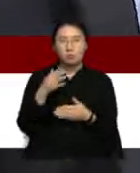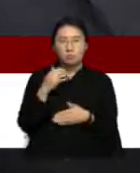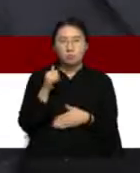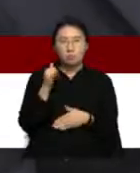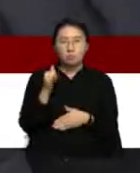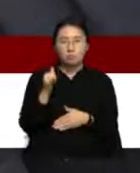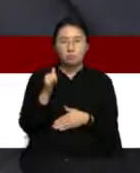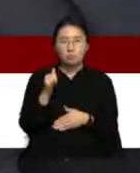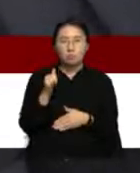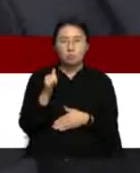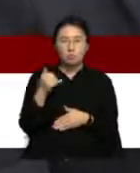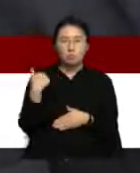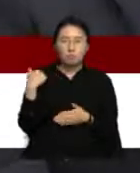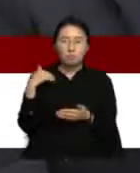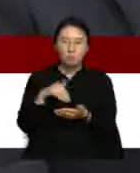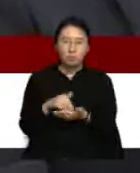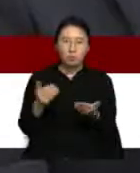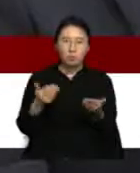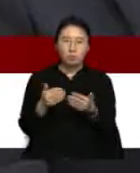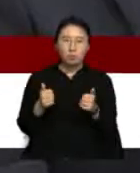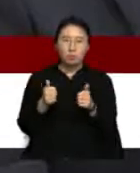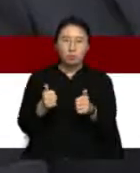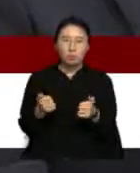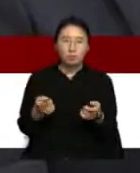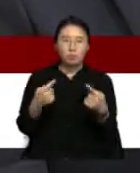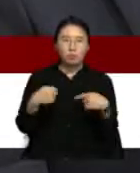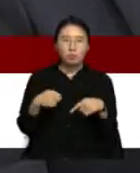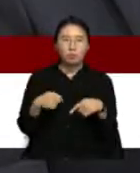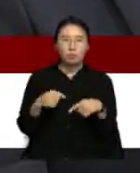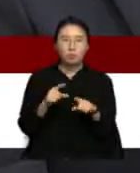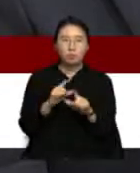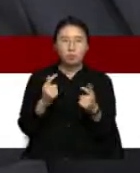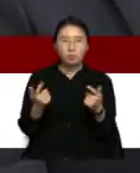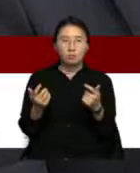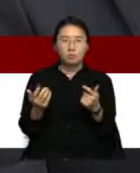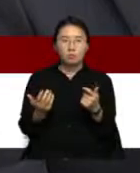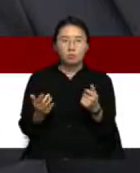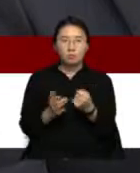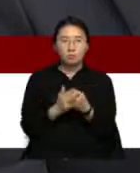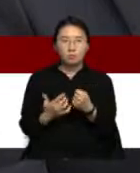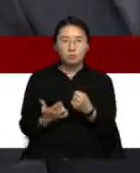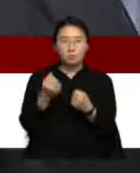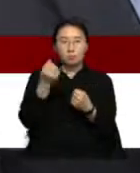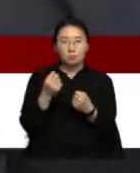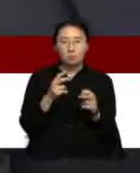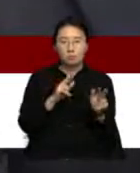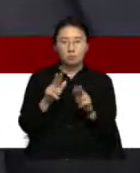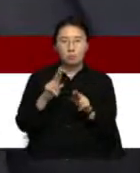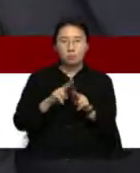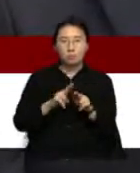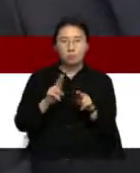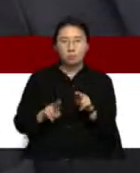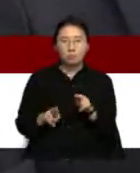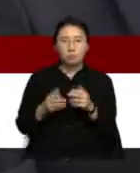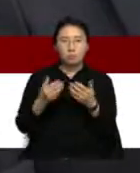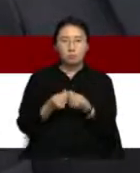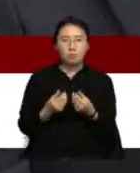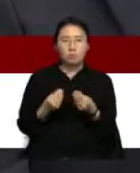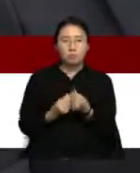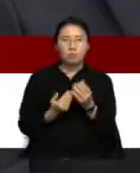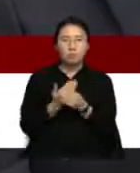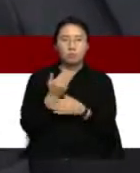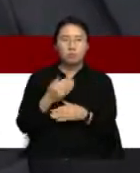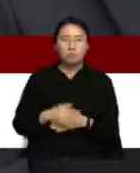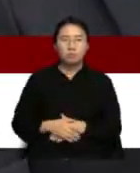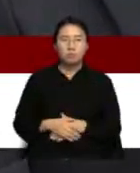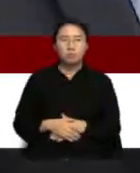나가더라도 복귀를 해가지고 일을 열심히 임해줘야 되는데 이러이러한 사정 때문에 또 바로 퇴사를 하는 그런